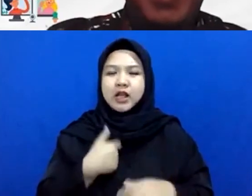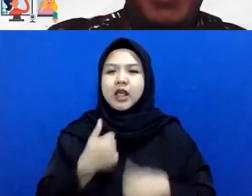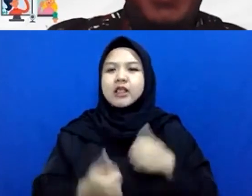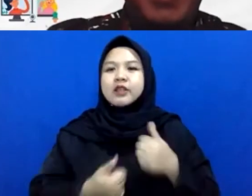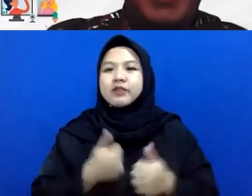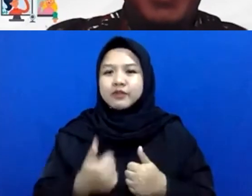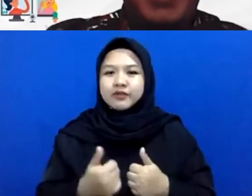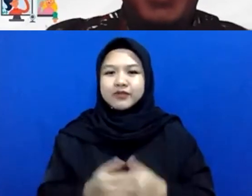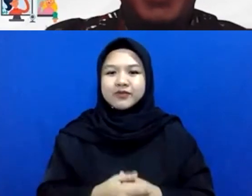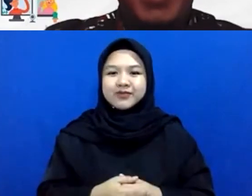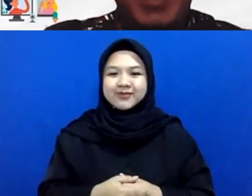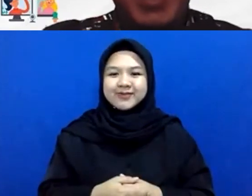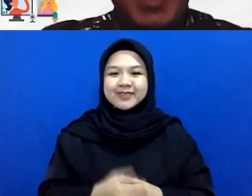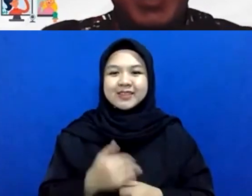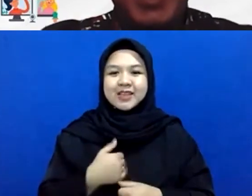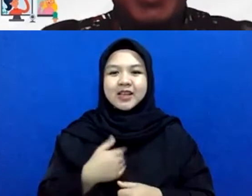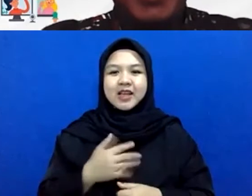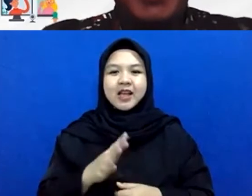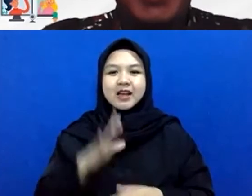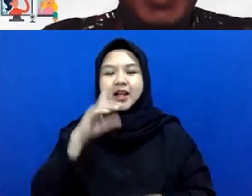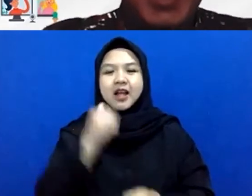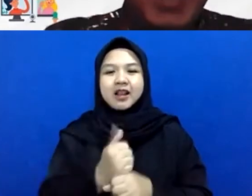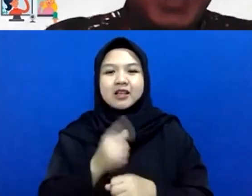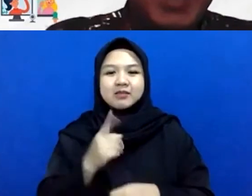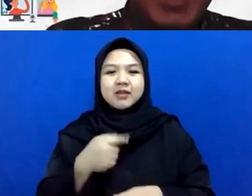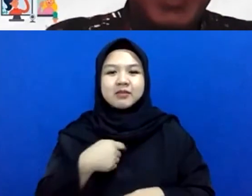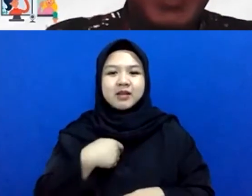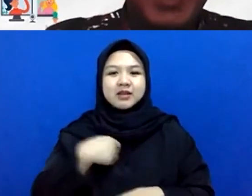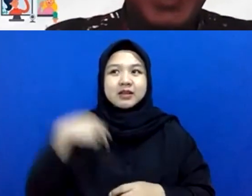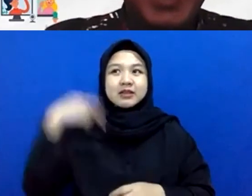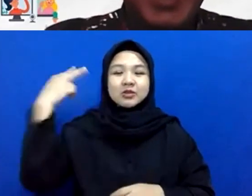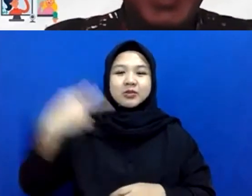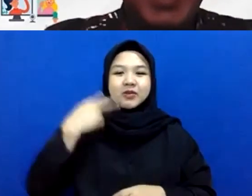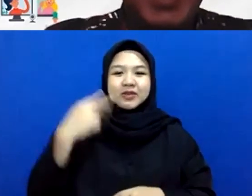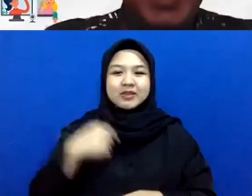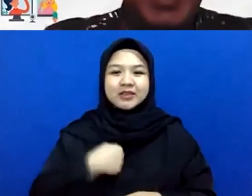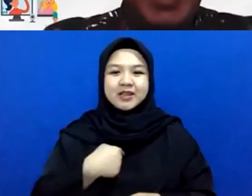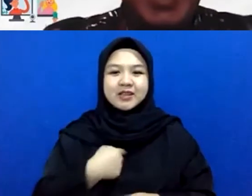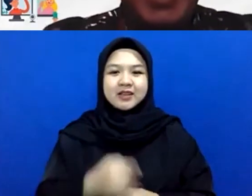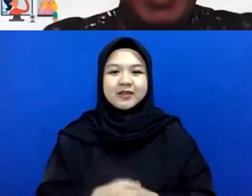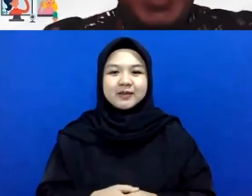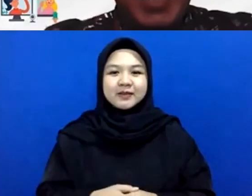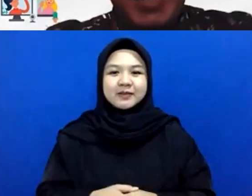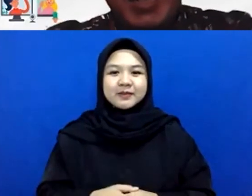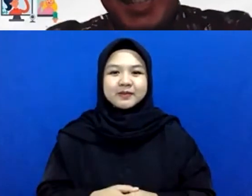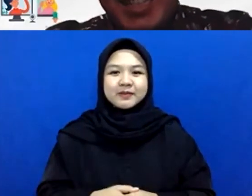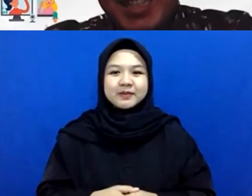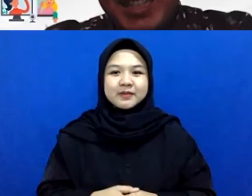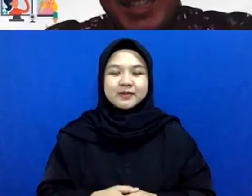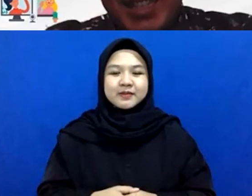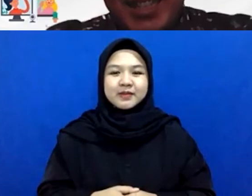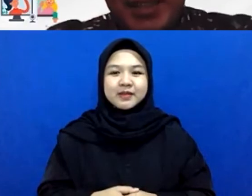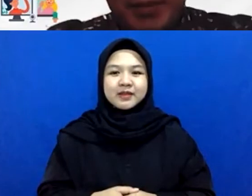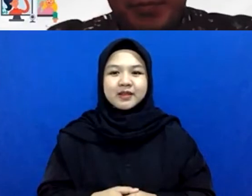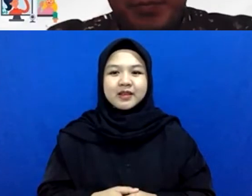mungkin Mbak Esti. Saya agak-agak galak nih, soalnya ada supervisi saya nih di sini nih Pak Zainal. Ya,